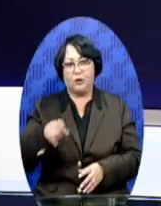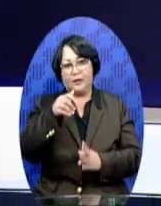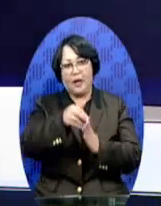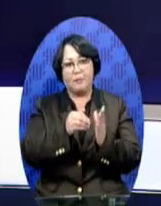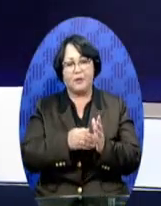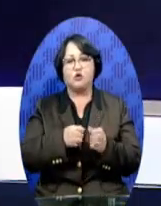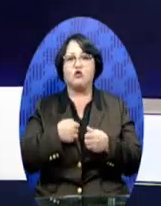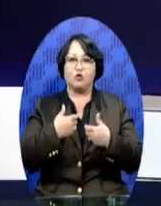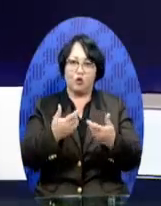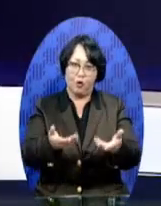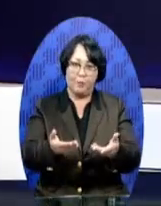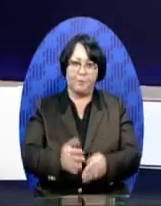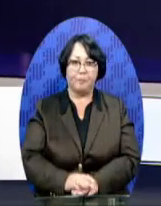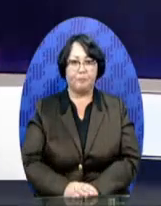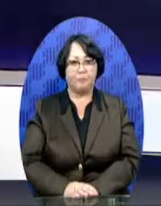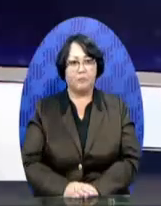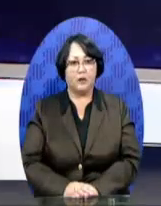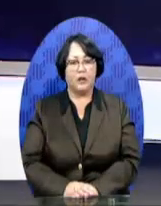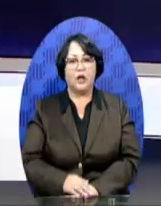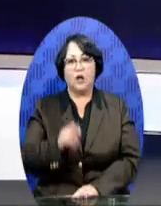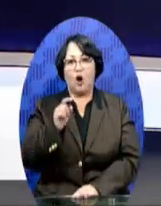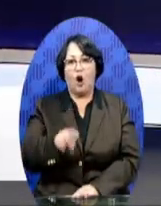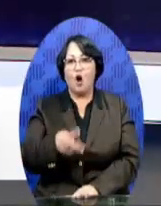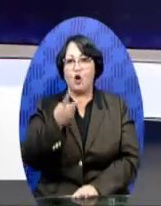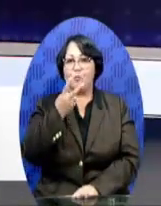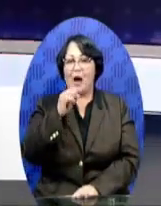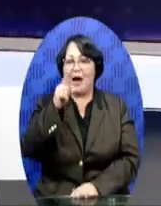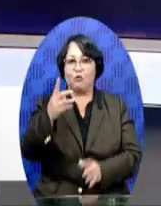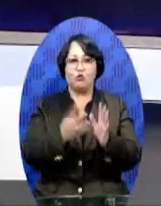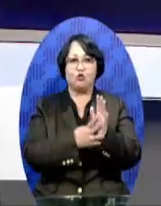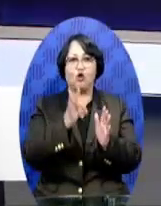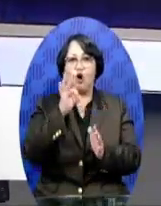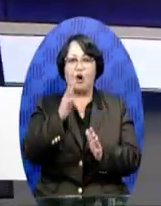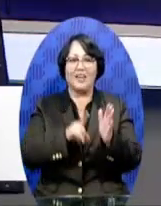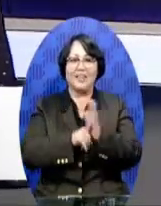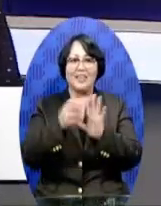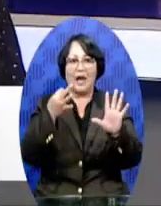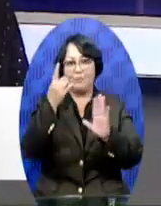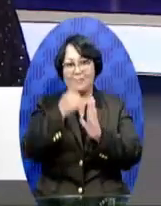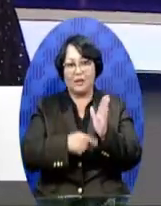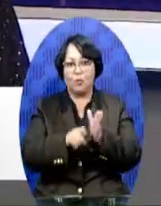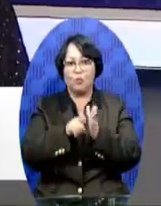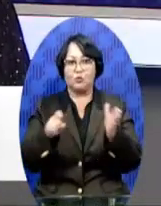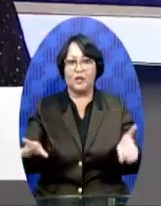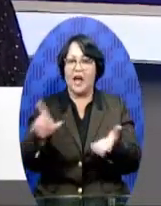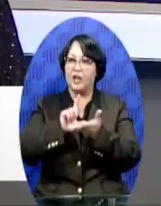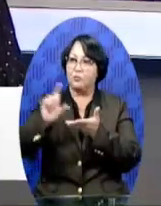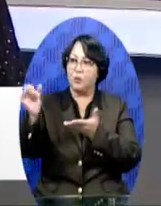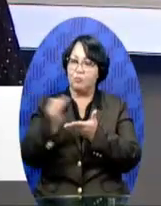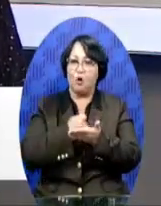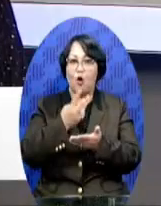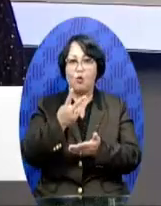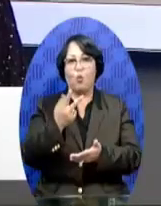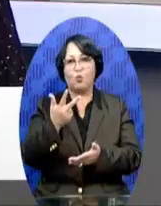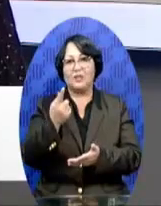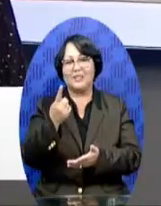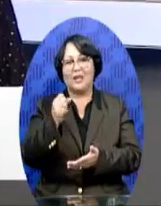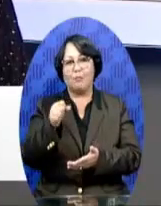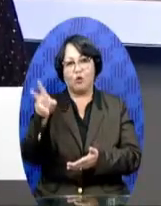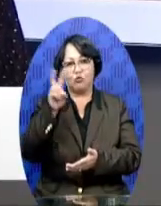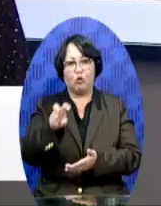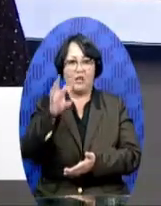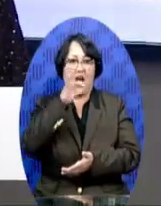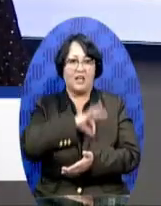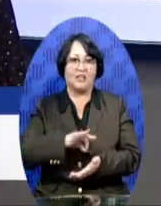нь харуулъя. За энэ оны эхний 8 сарын байдлаар гадаад худалдаа 231 сая Америк долларын ашигтай гарсан үзүүлэлттэй